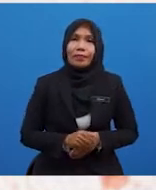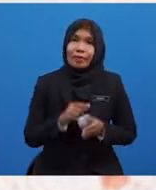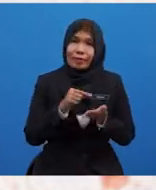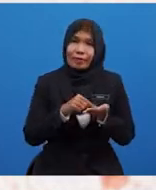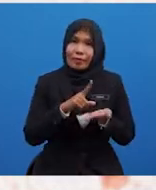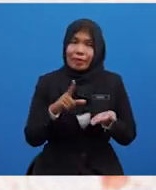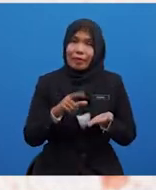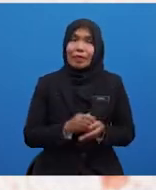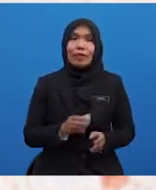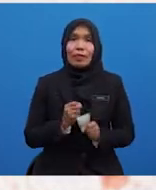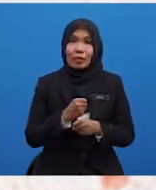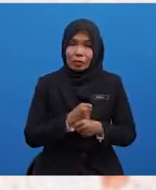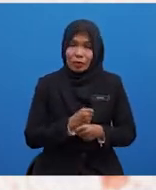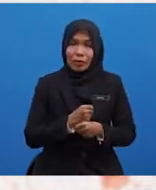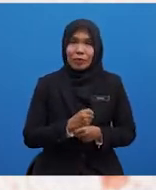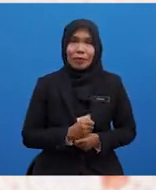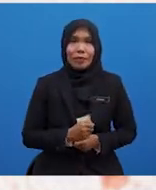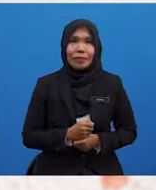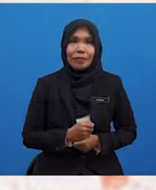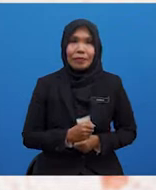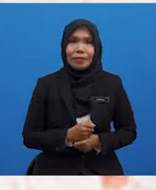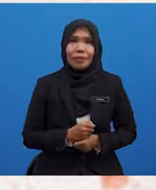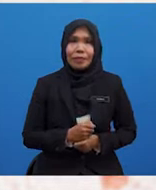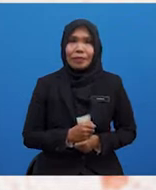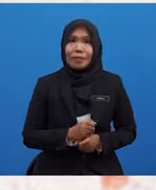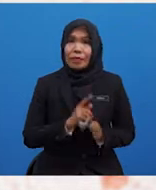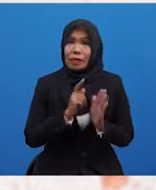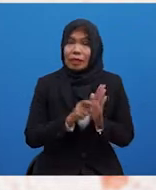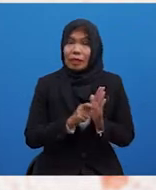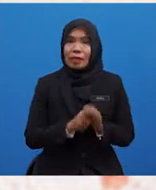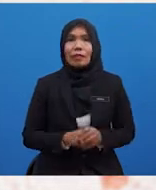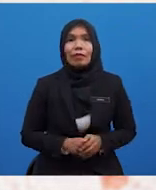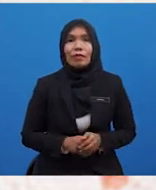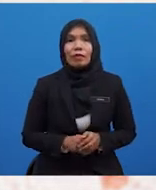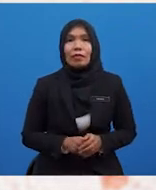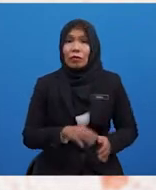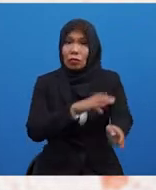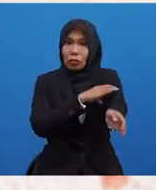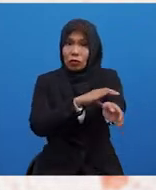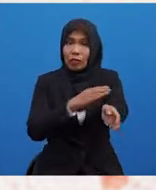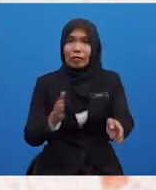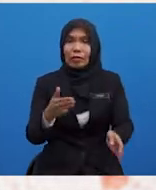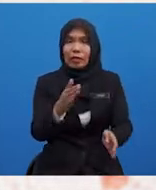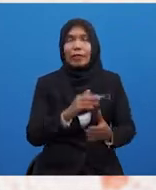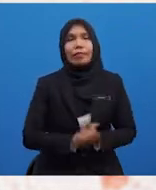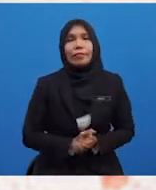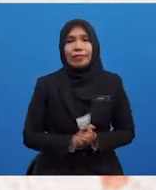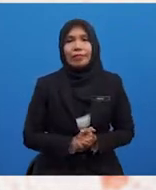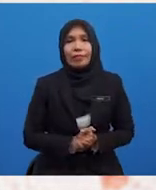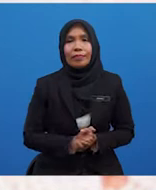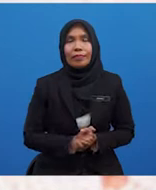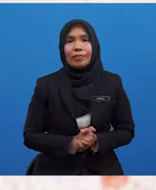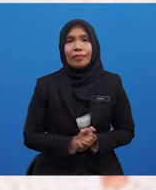Inilah bentuk carta tulang ikan. Rajah tulang ikan juga dikenali